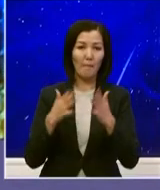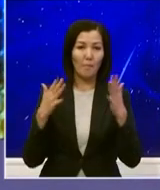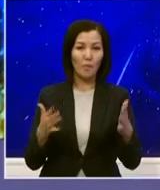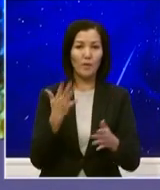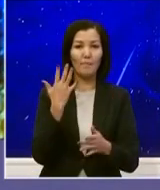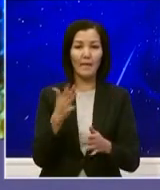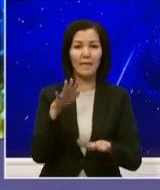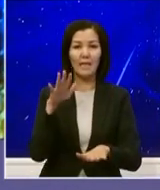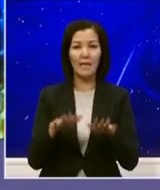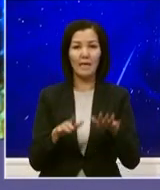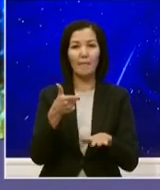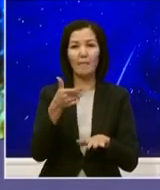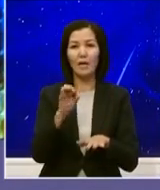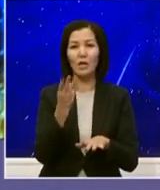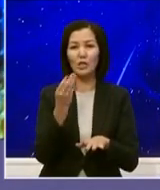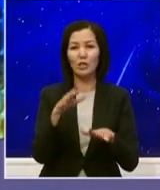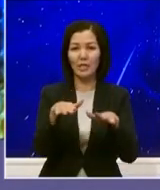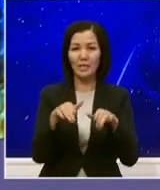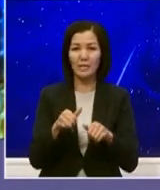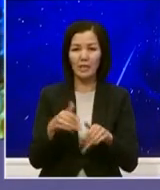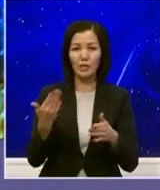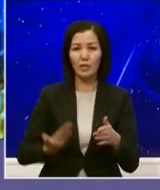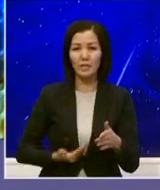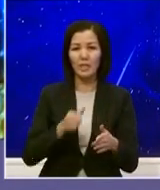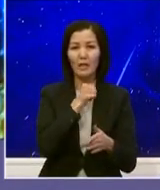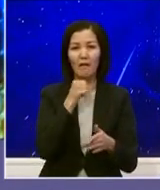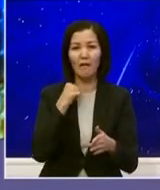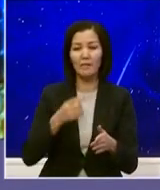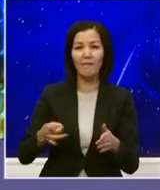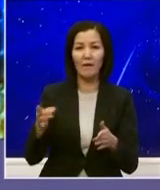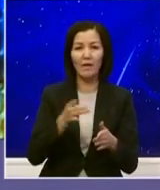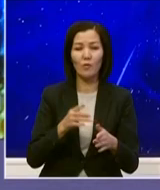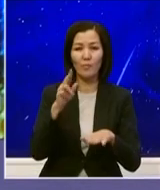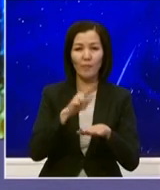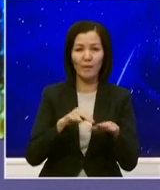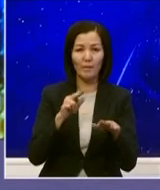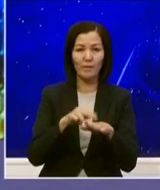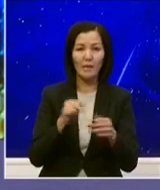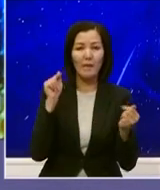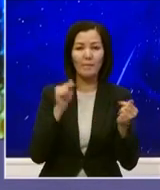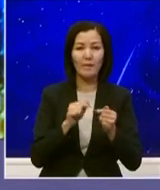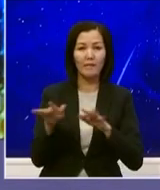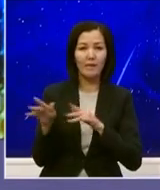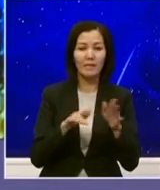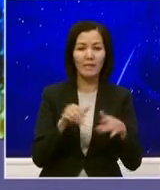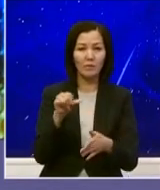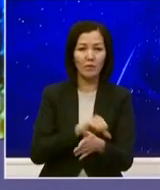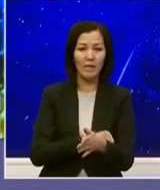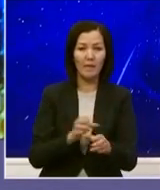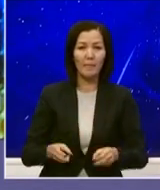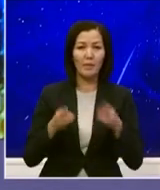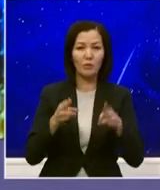Более 5 килограмм гашиша изъяли полицейские у жителя Талгарского района. Сотрудники управления по противодействию наркопреступности